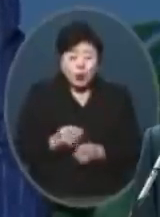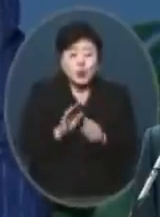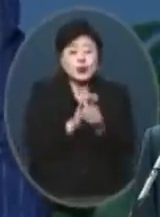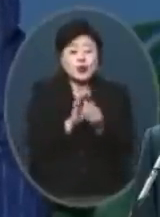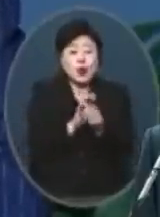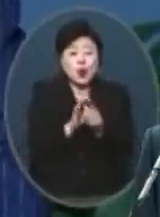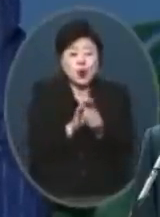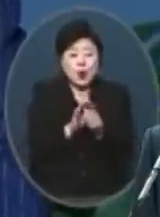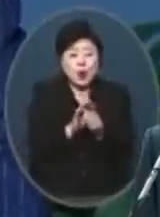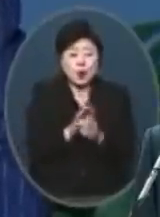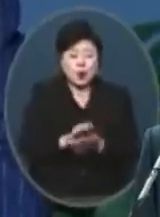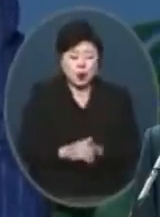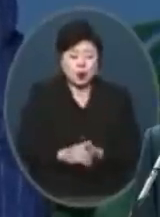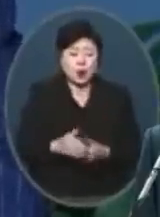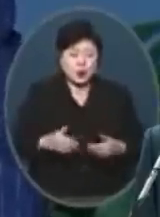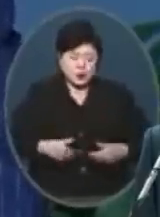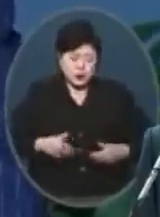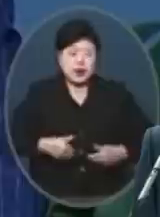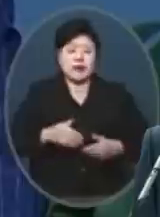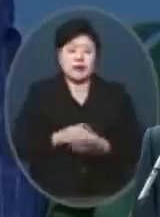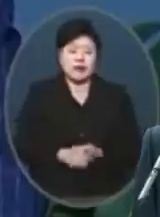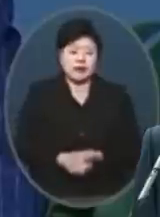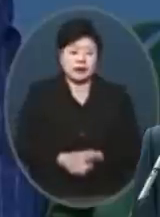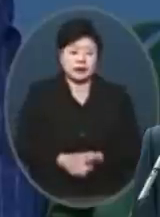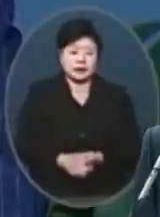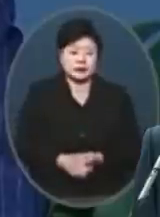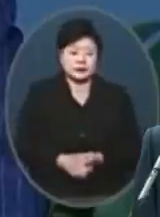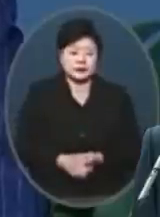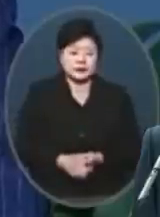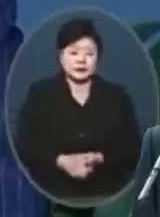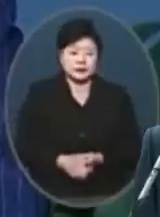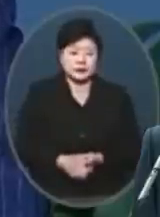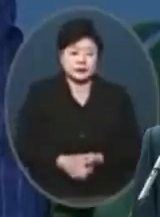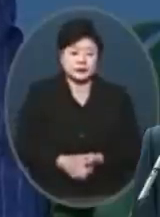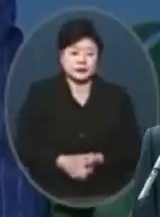위로를 필요로 하는 것입니다.